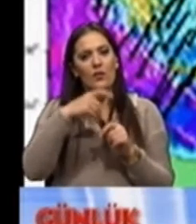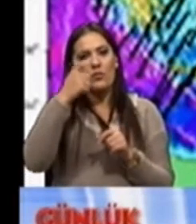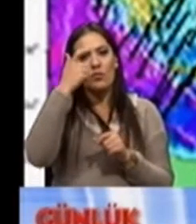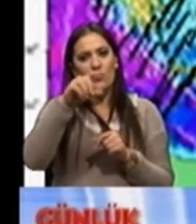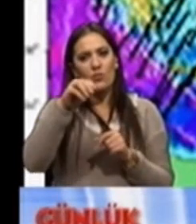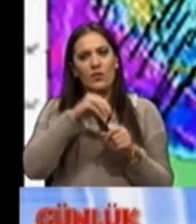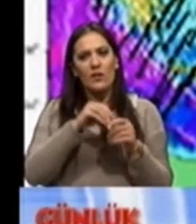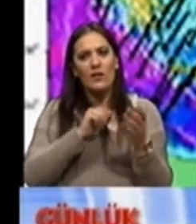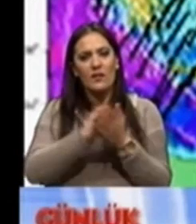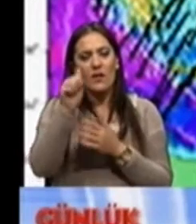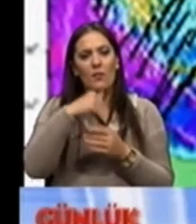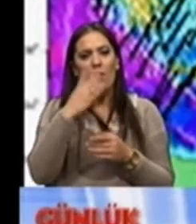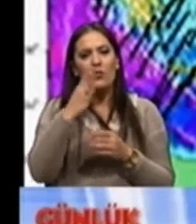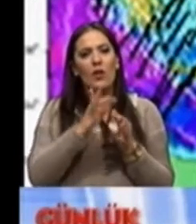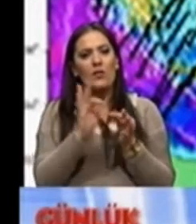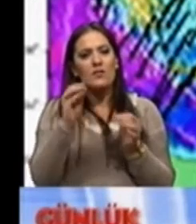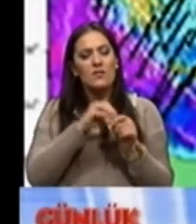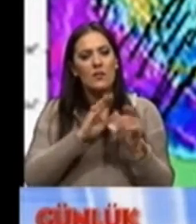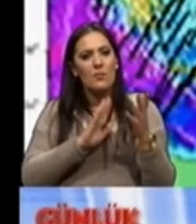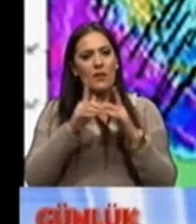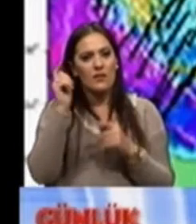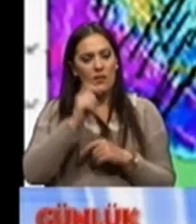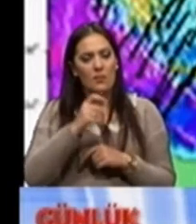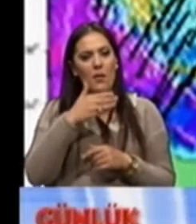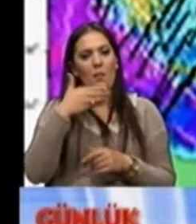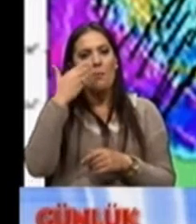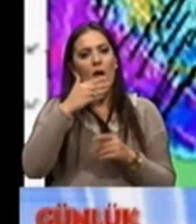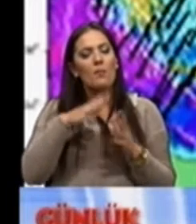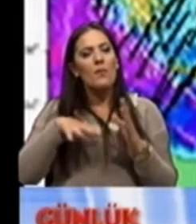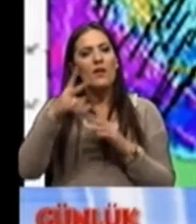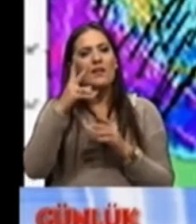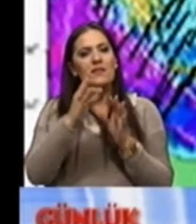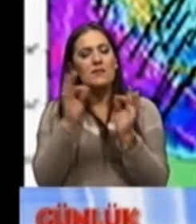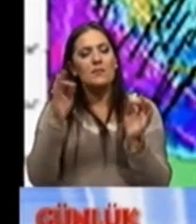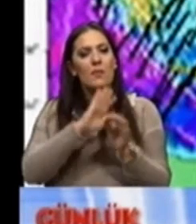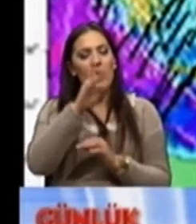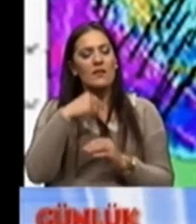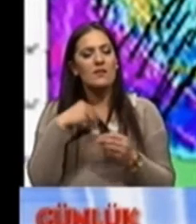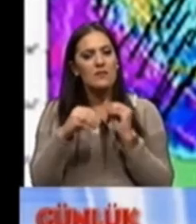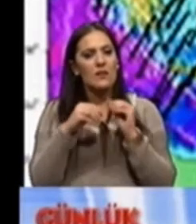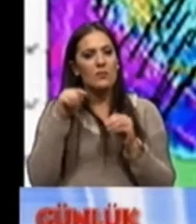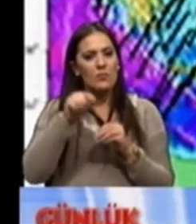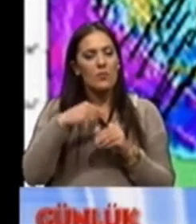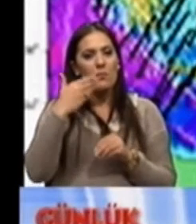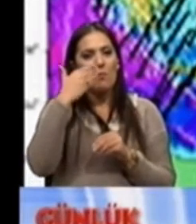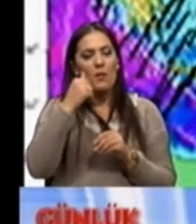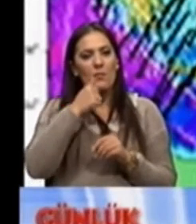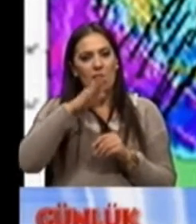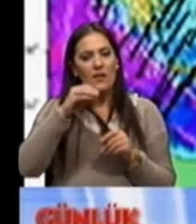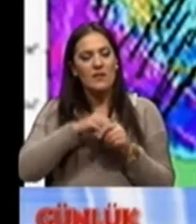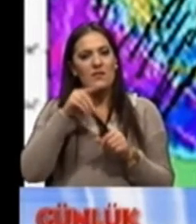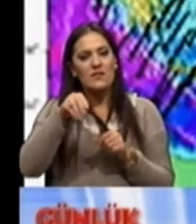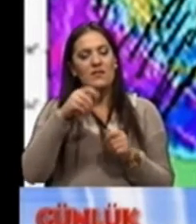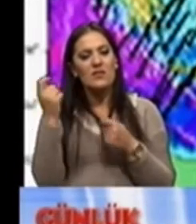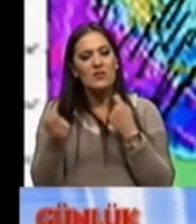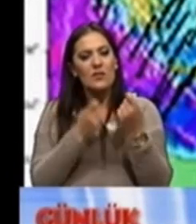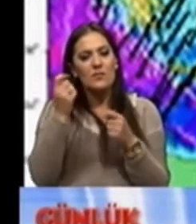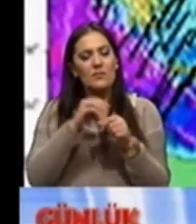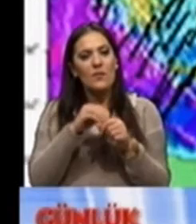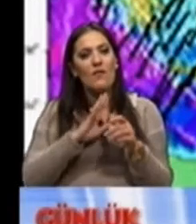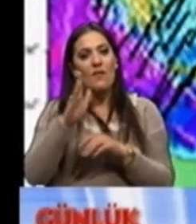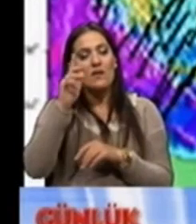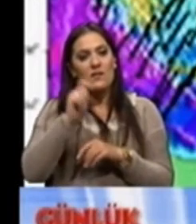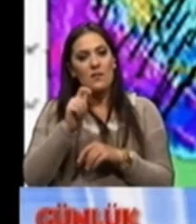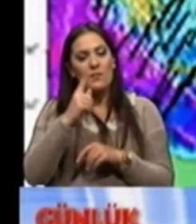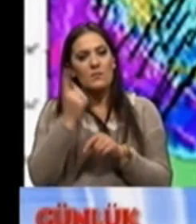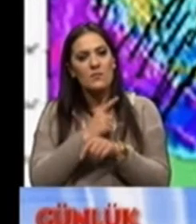Türkiye'nin tamamı 4 santim yılda hareket ederken, şimdi Marmara kesim. Yani bütün herkesin derdi bu zaten. Şu anda Marmara Denizi'ndeki sismik çalışmaların artırılmasının bir şeyi